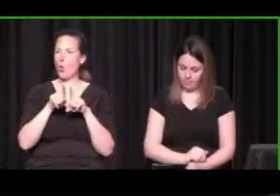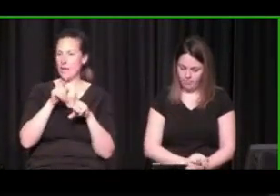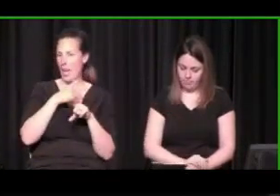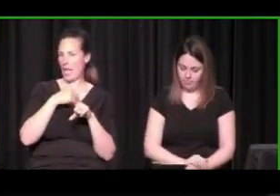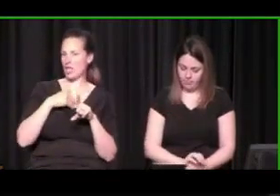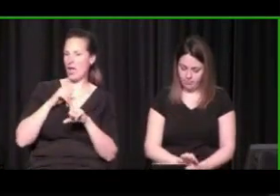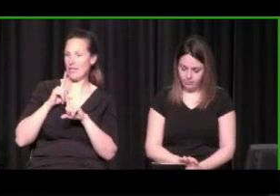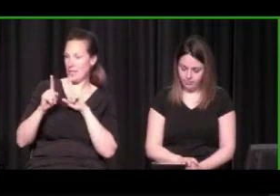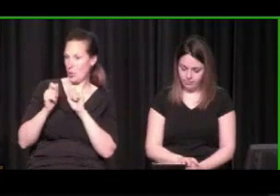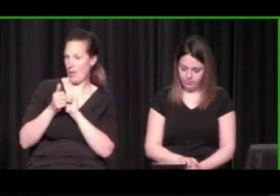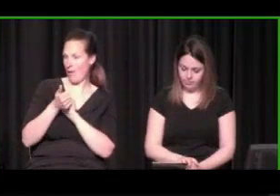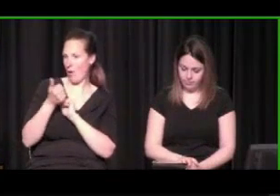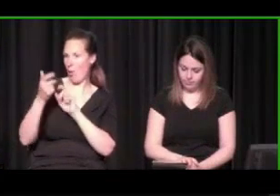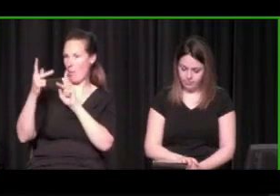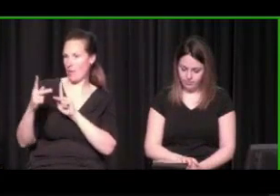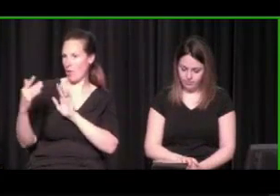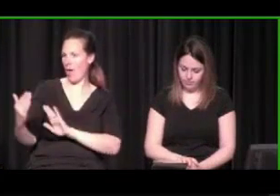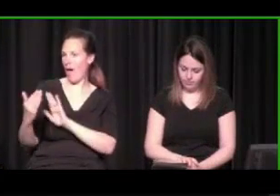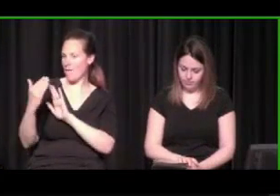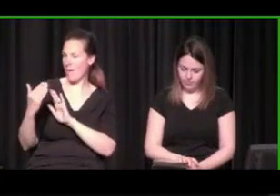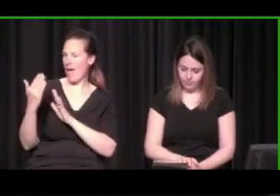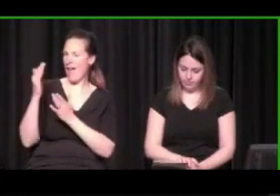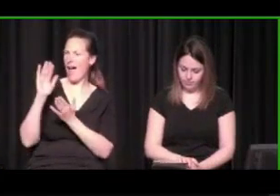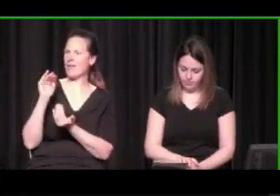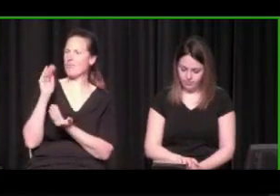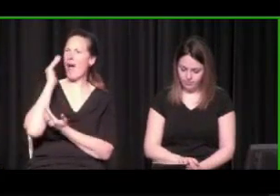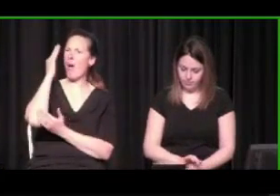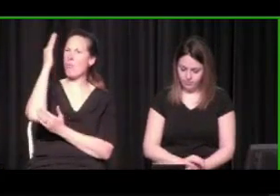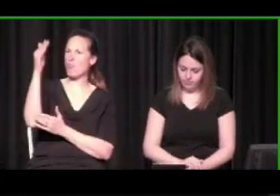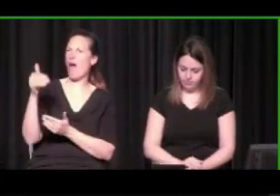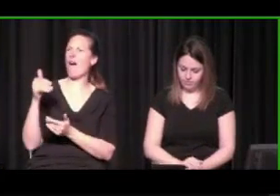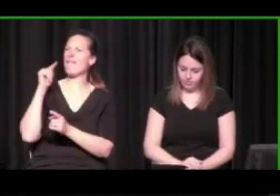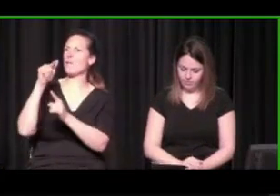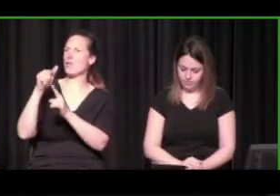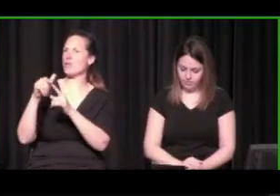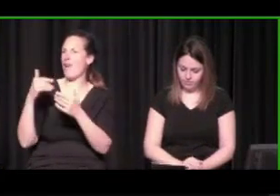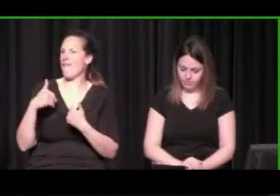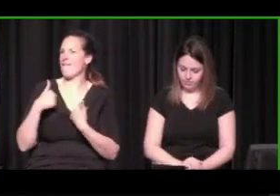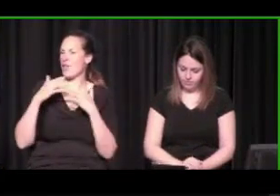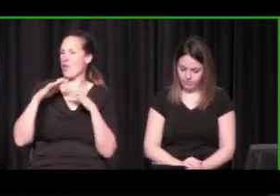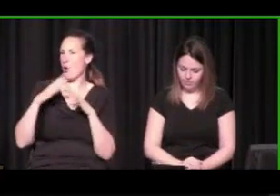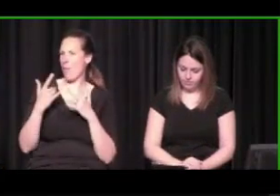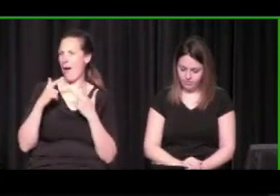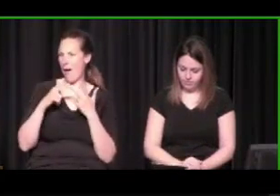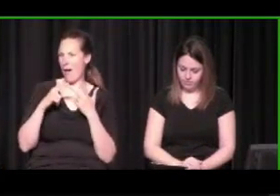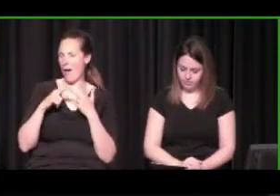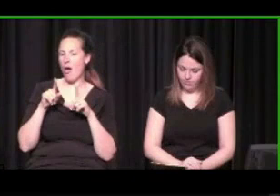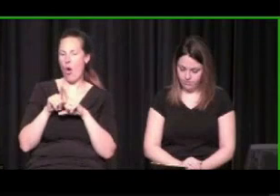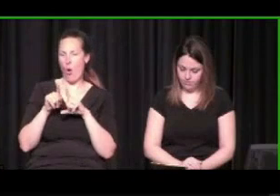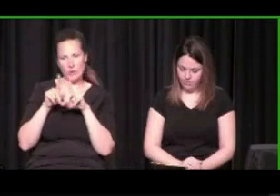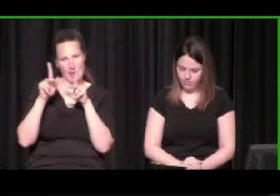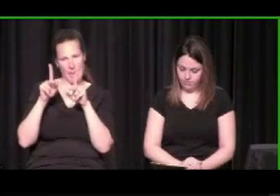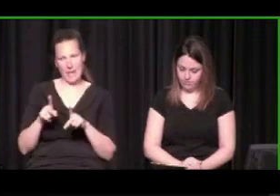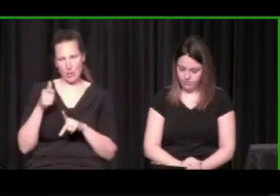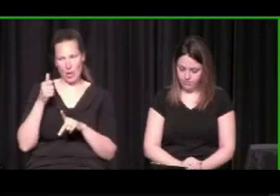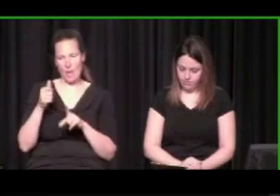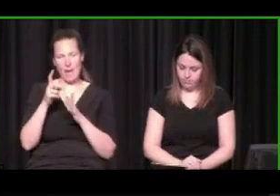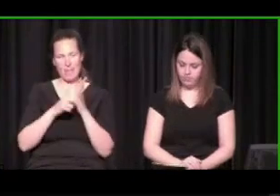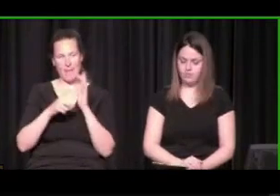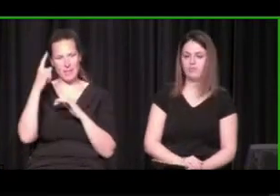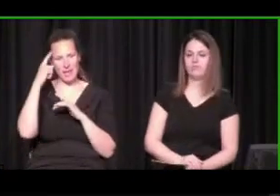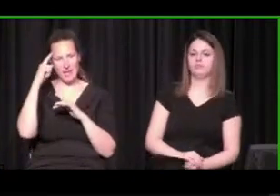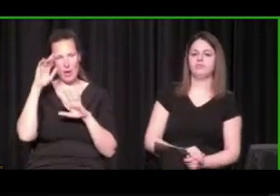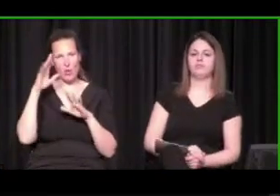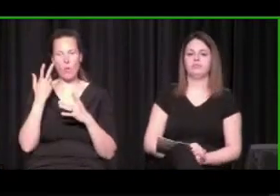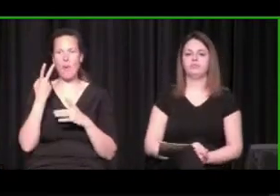sur la façon dont on espère vivre la fin de sa vie, aller chercher les représentations des personnes elles-mêmes sur comment elles voient leur